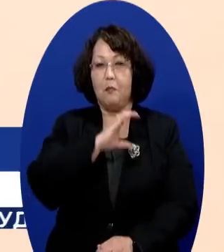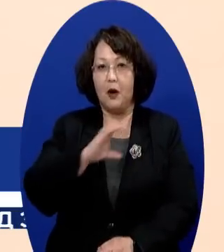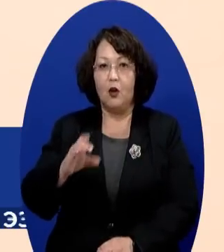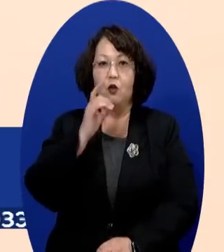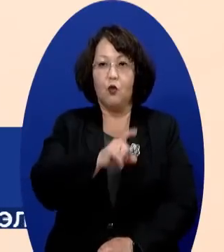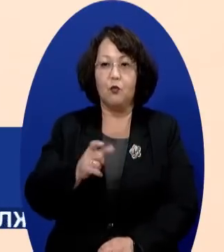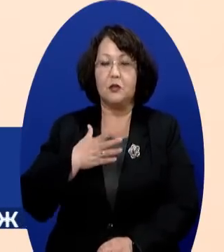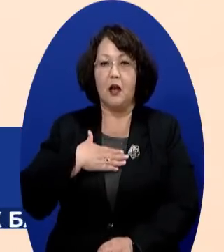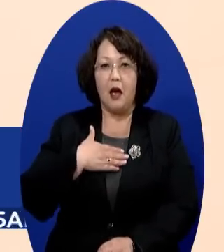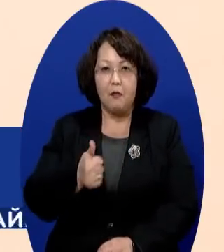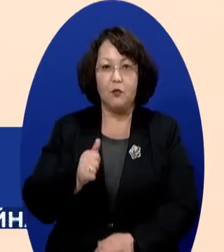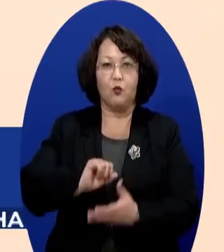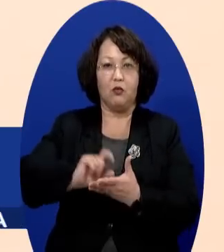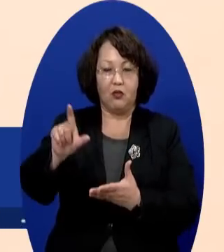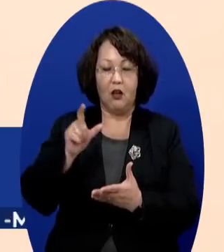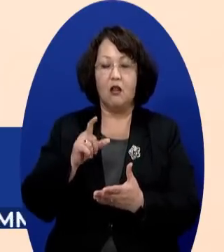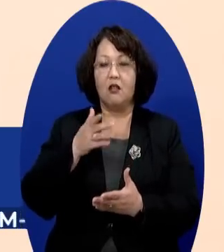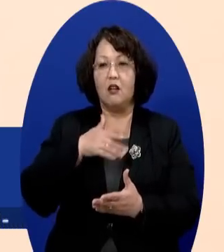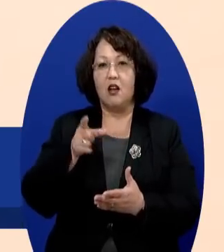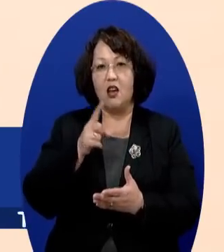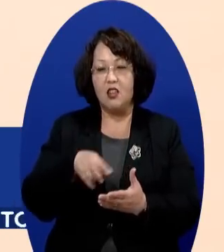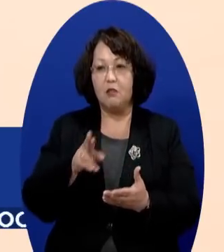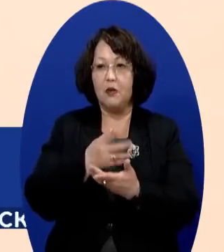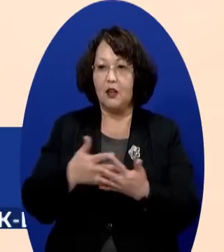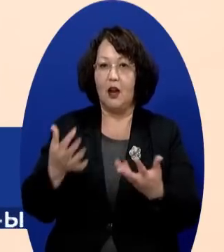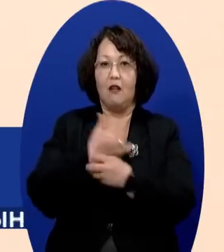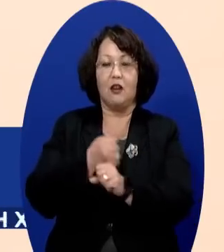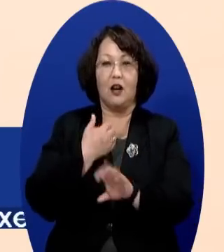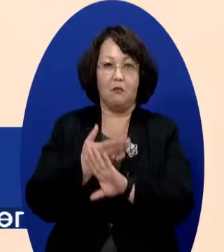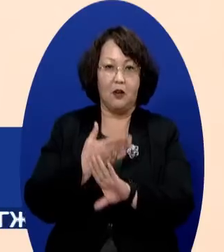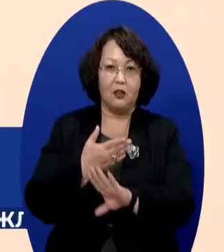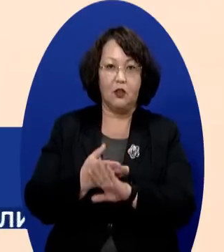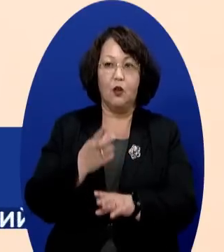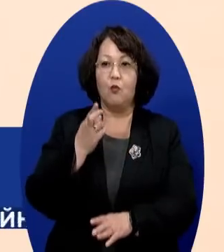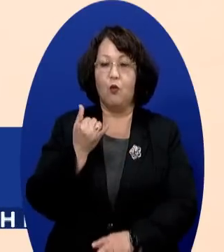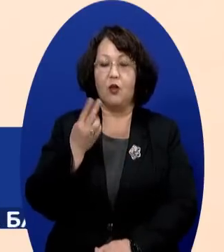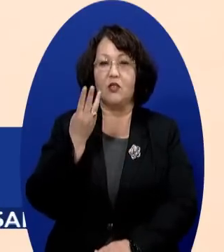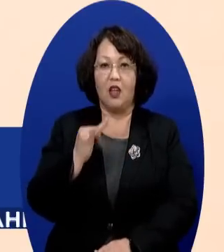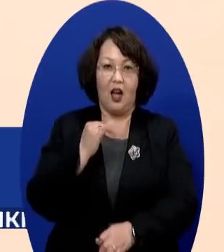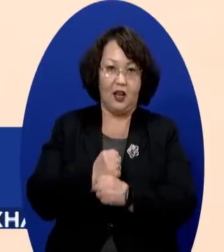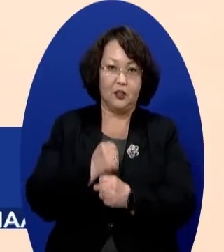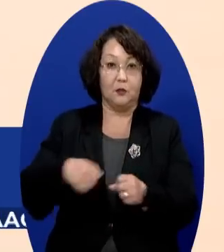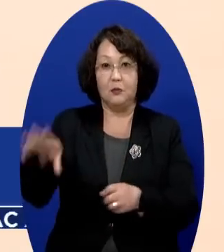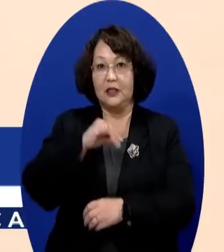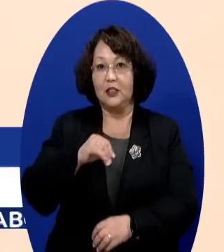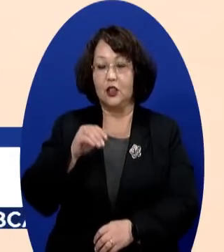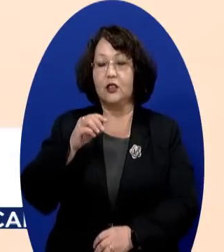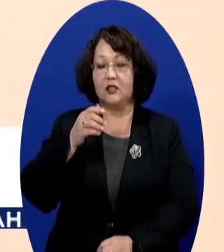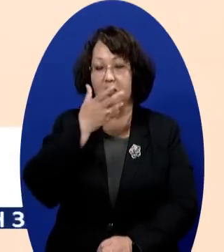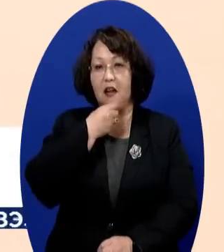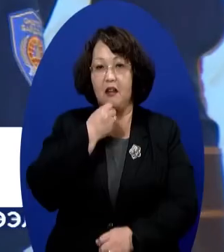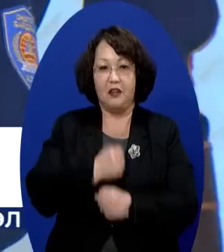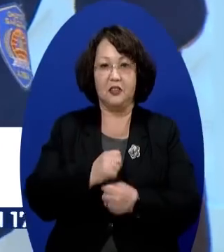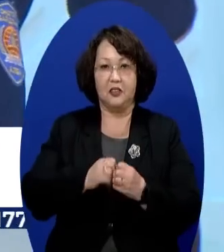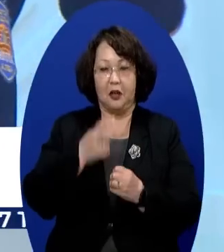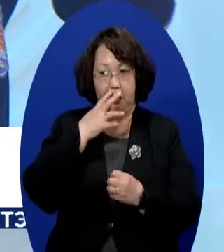амьнас, эрүүл мэнд одоо эд хөрөнгийг аврах хамгаалдаг одоо ийм буянтай үйлс бид бүхний одоо сайхан ажил албаараа бахархаж